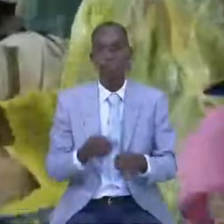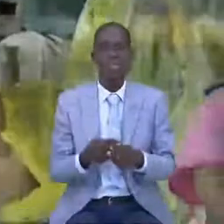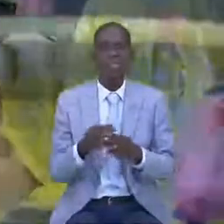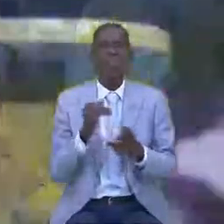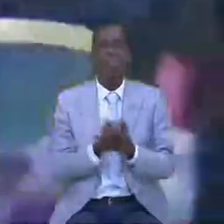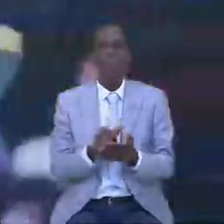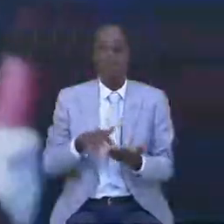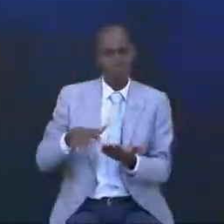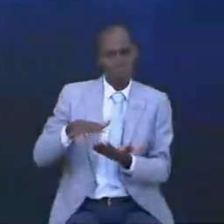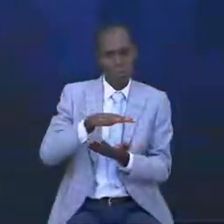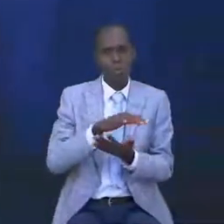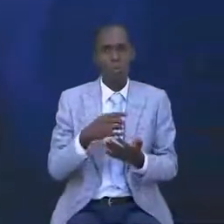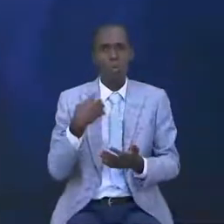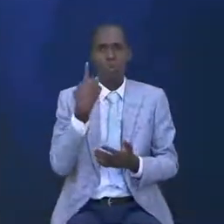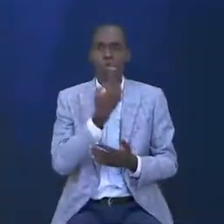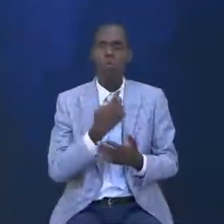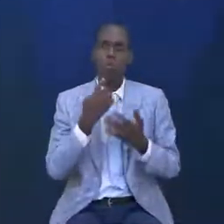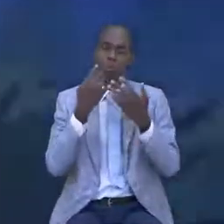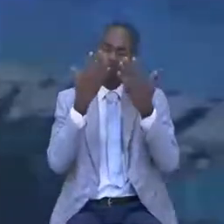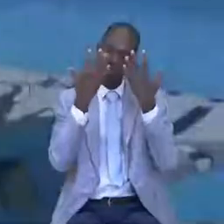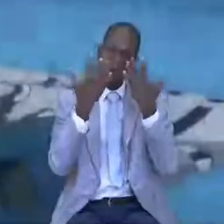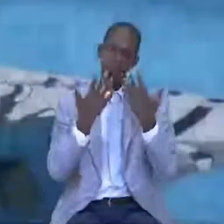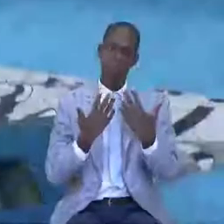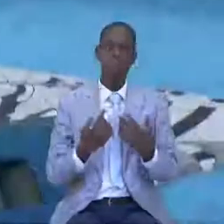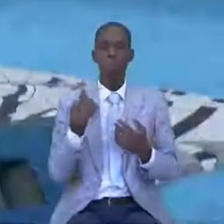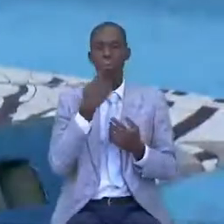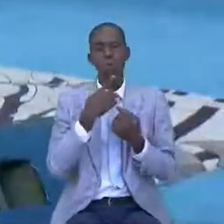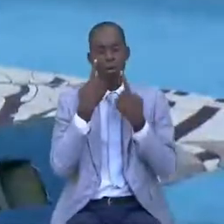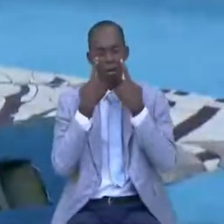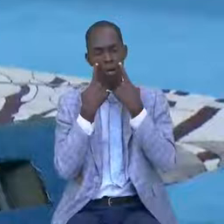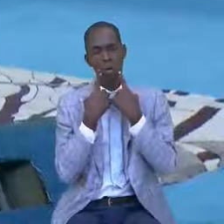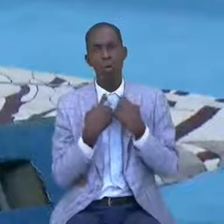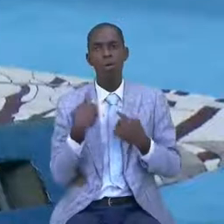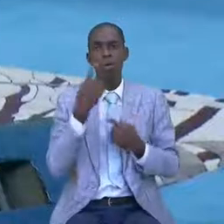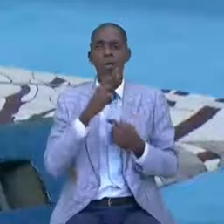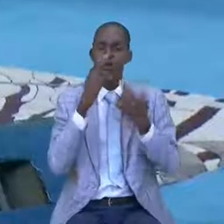soir, c'est votre nuit de relèvement. Le Seigneur vous relèvera.